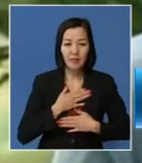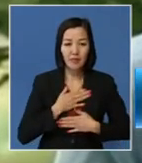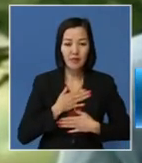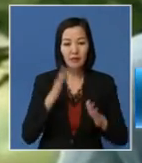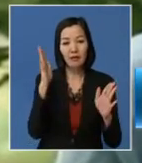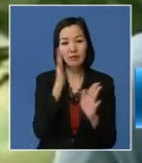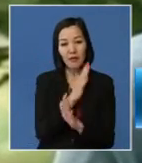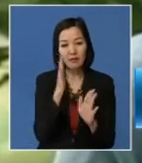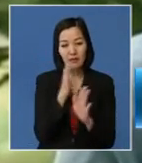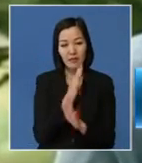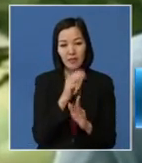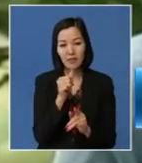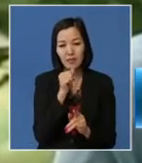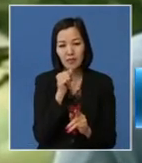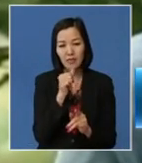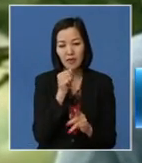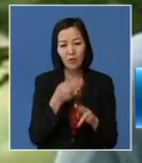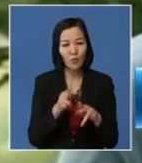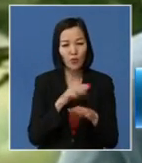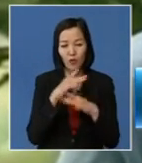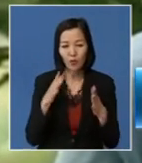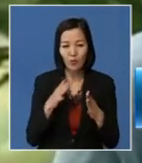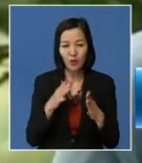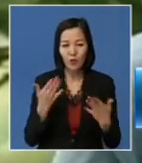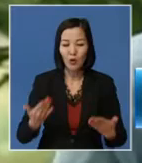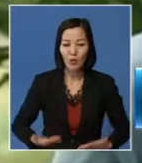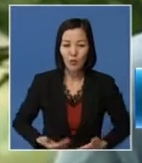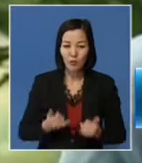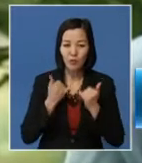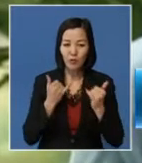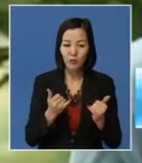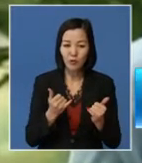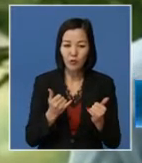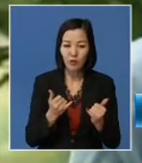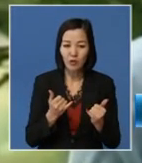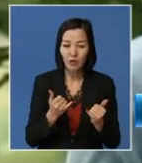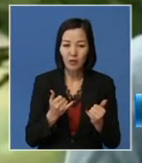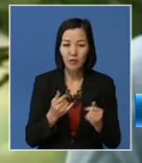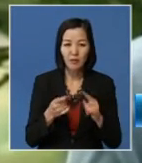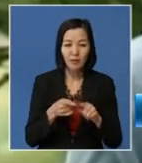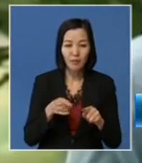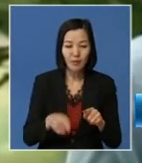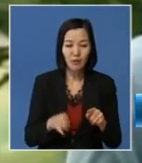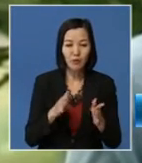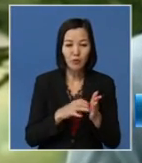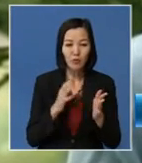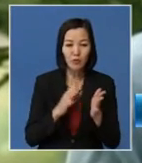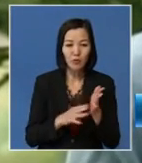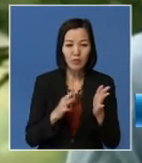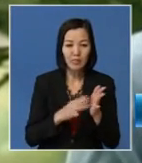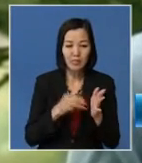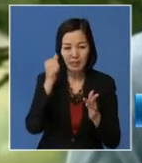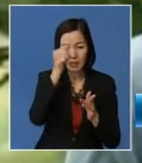тағдыр салған сынақ аз емес. Соңғы екеуі өмір үшін күрестесе де болғандай. 1998